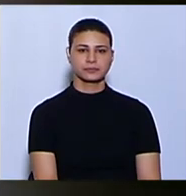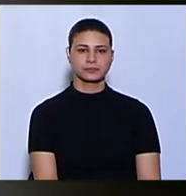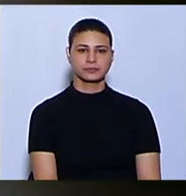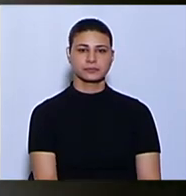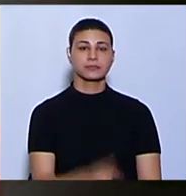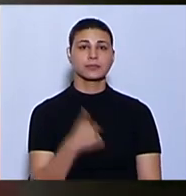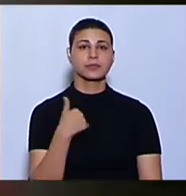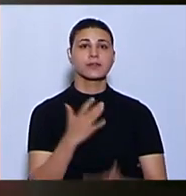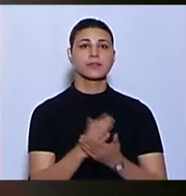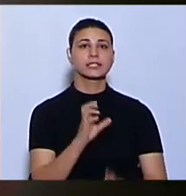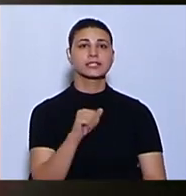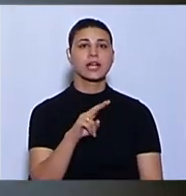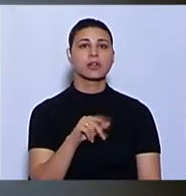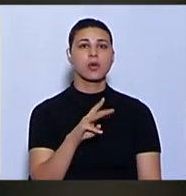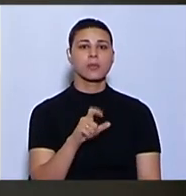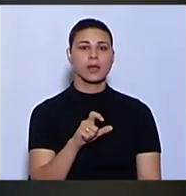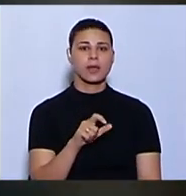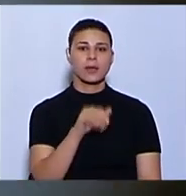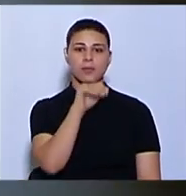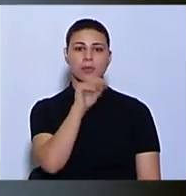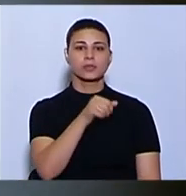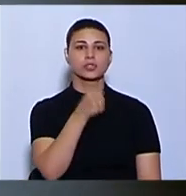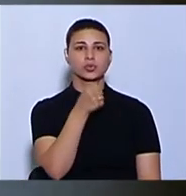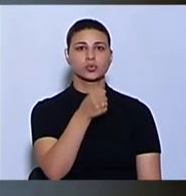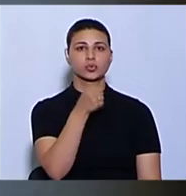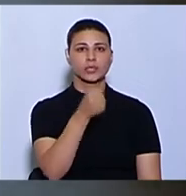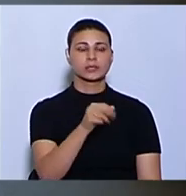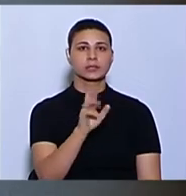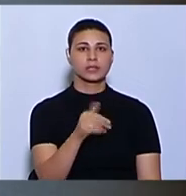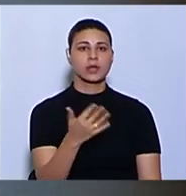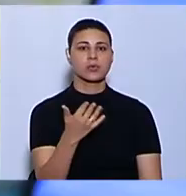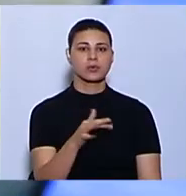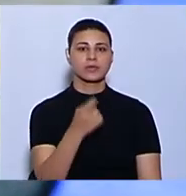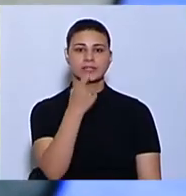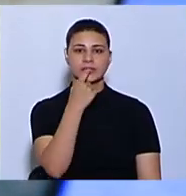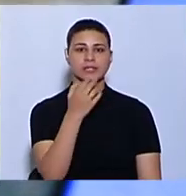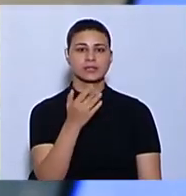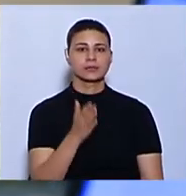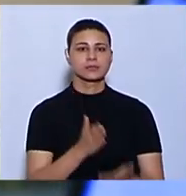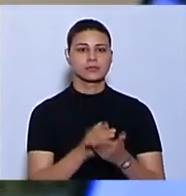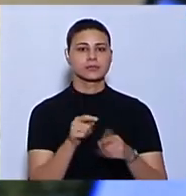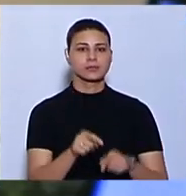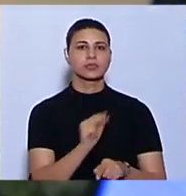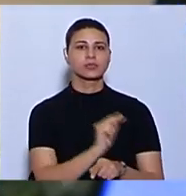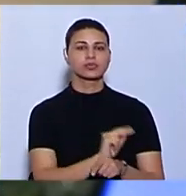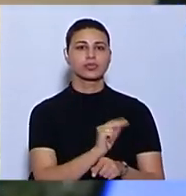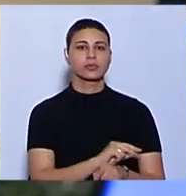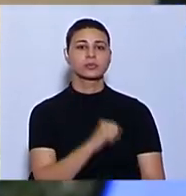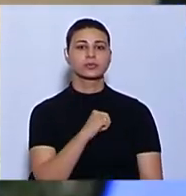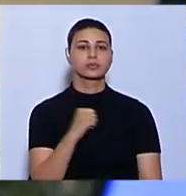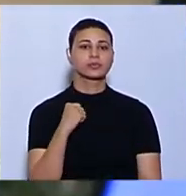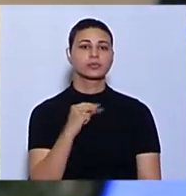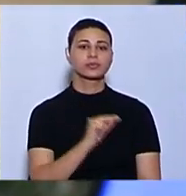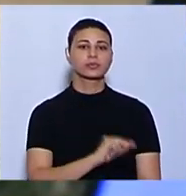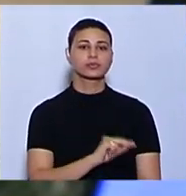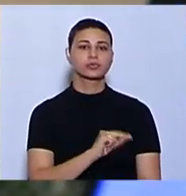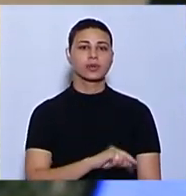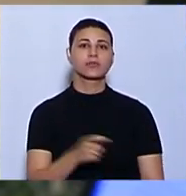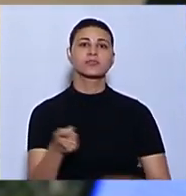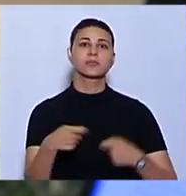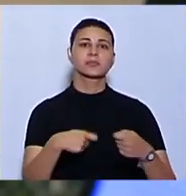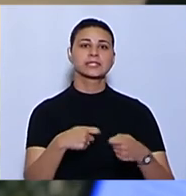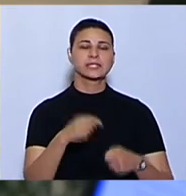მე ვარ სალომე ლემონჯავა, ვარ პროფესიით ჟურნალისტი და უკვე რამდენიმე წელია რაც ამ სფეროში ვარ. უშუალოდ მუშაობ